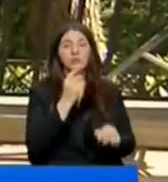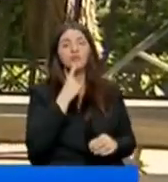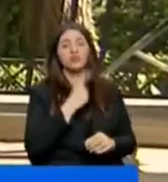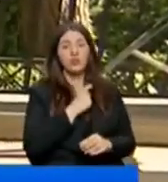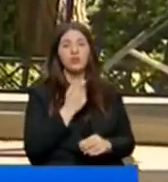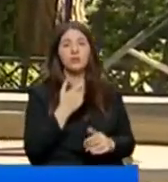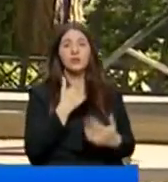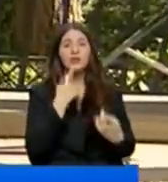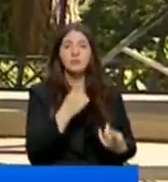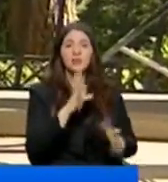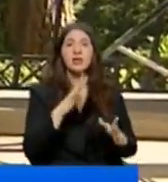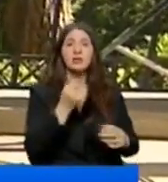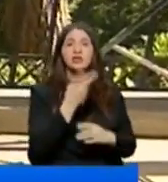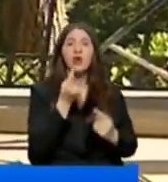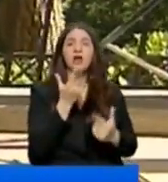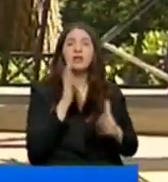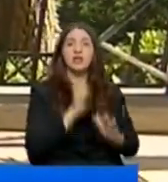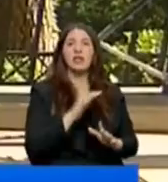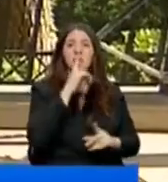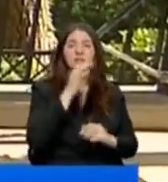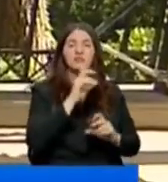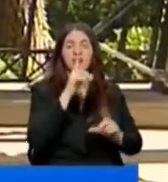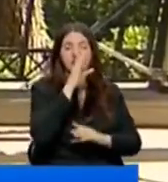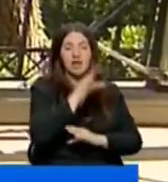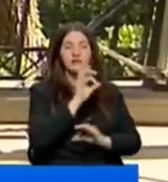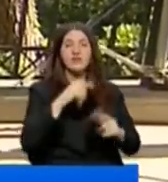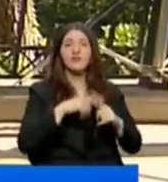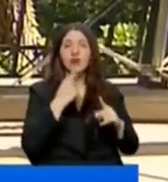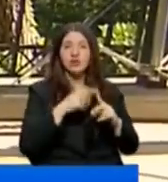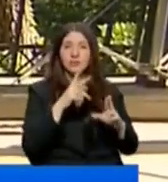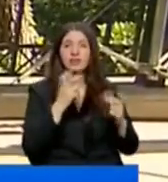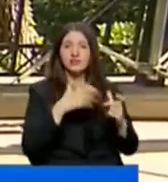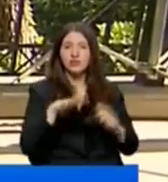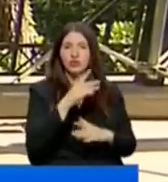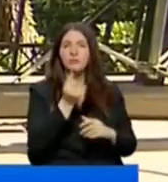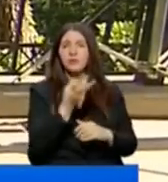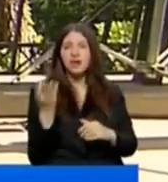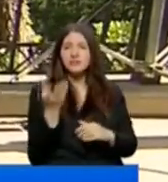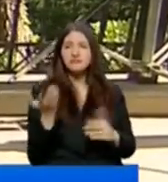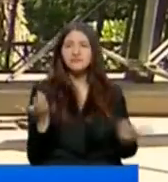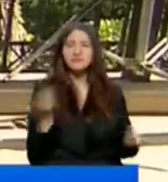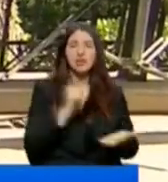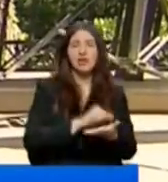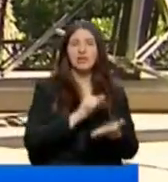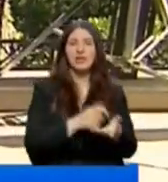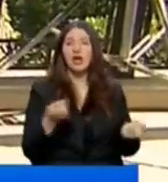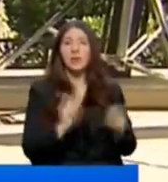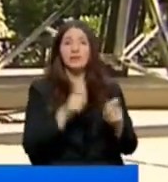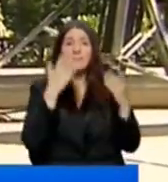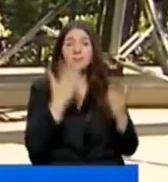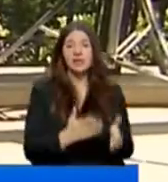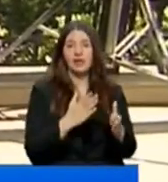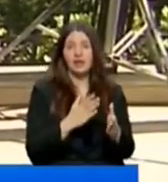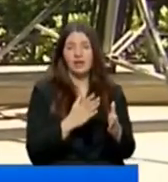sormuştu. Şimdi ben de dedim ki sayısı çok az kalan bağımsız ve tarafsız Fox gibi kanalları birkaç gazeteyi de kapatsam bile